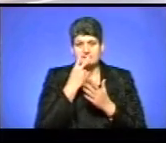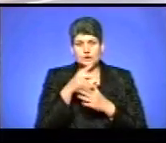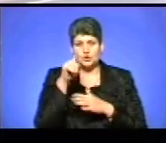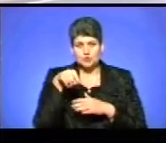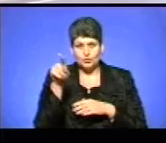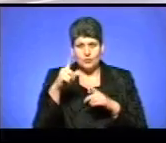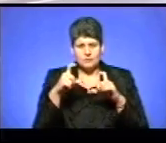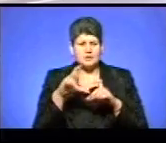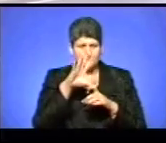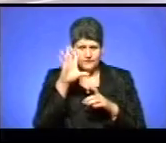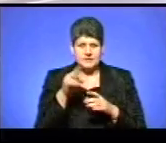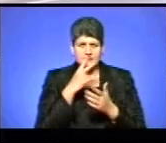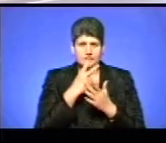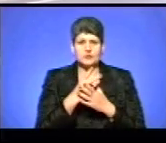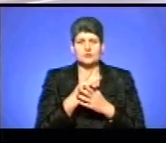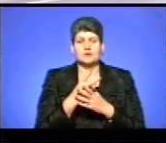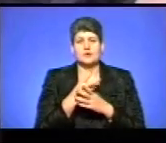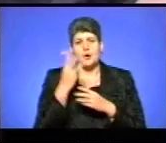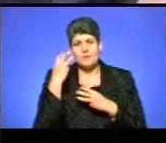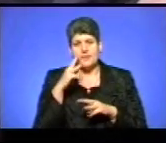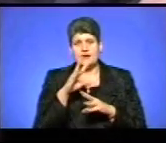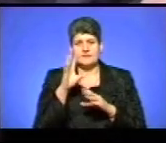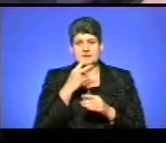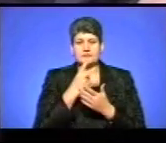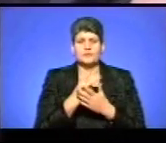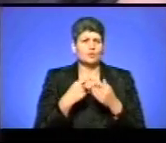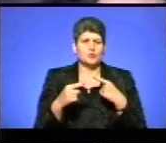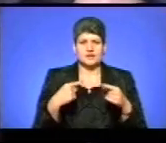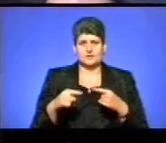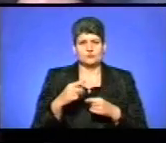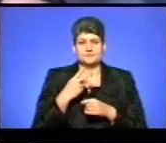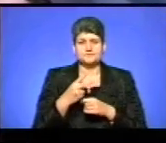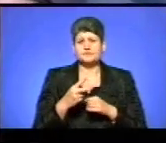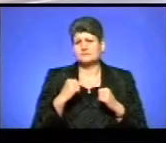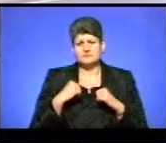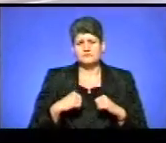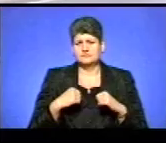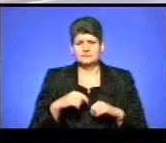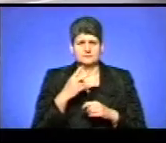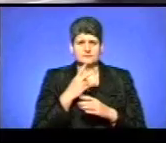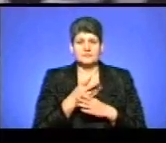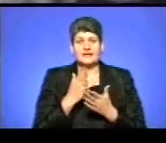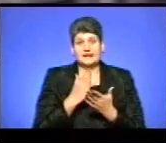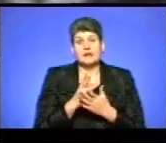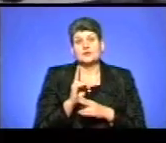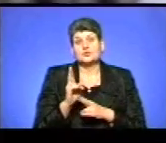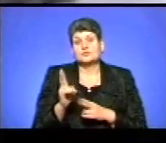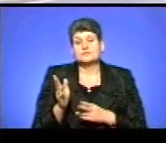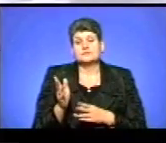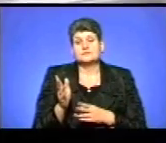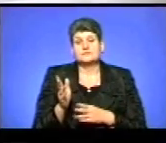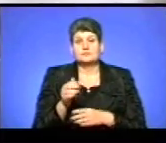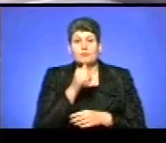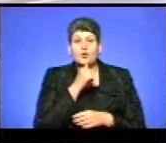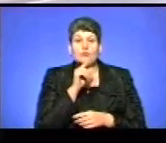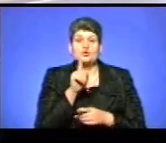знак, ну, все, фотографії, марку моделі, номерний знак. По-різному реагують. В основному досить спокійно. Є такі, що там